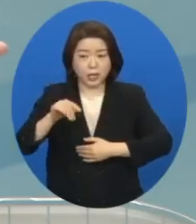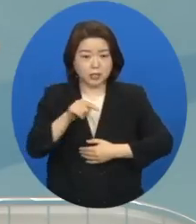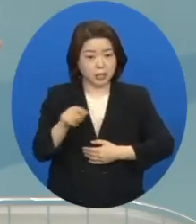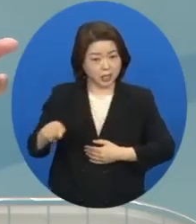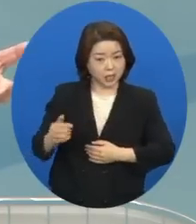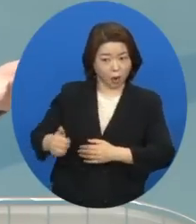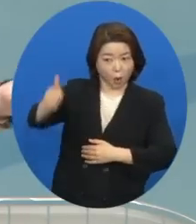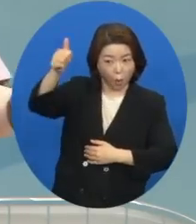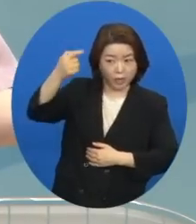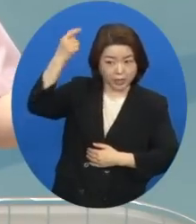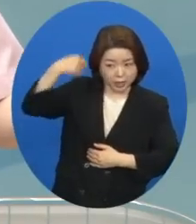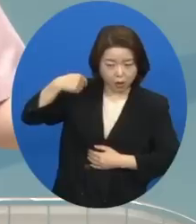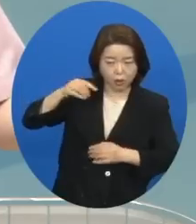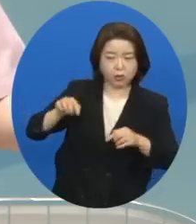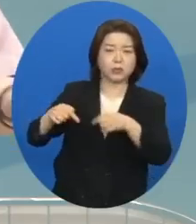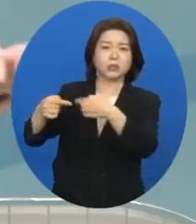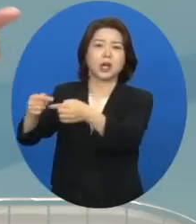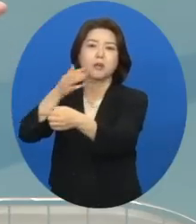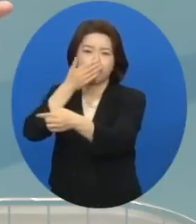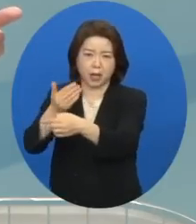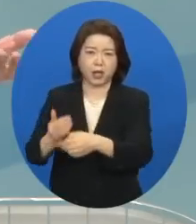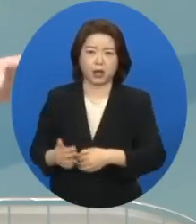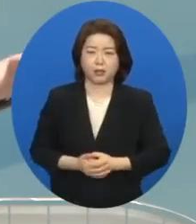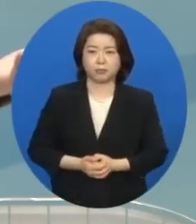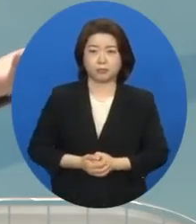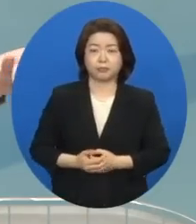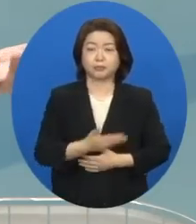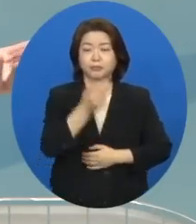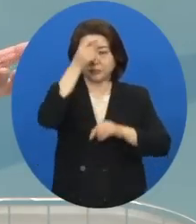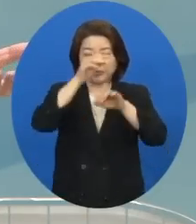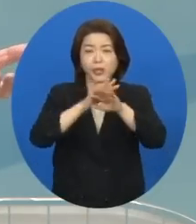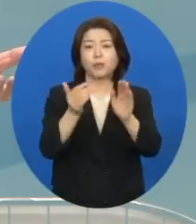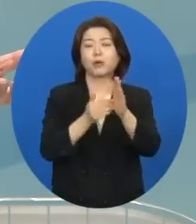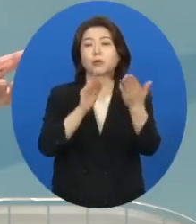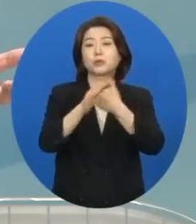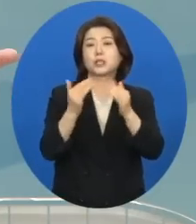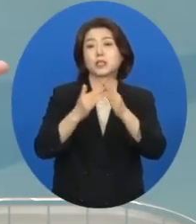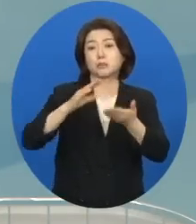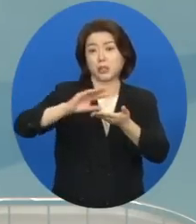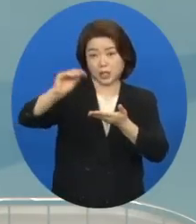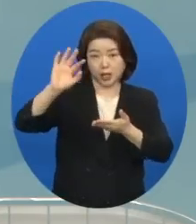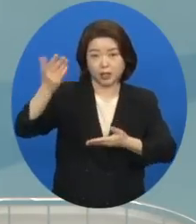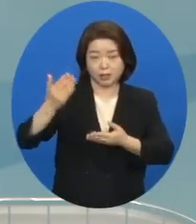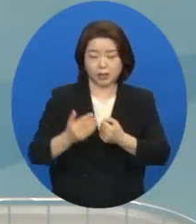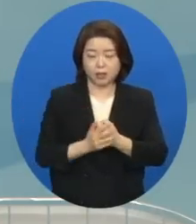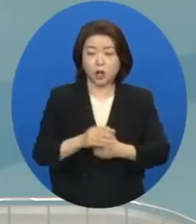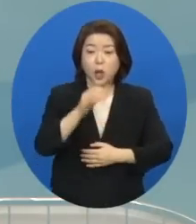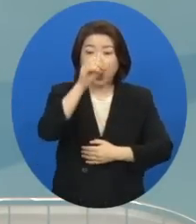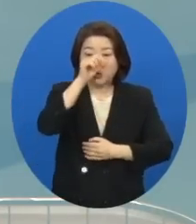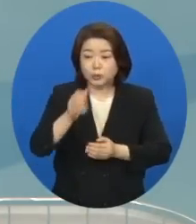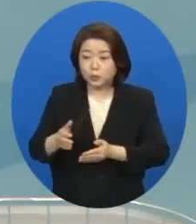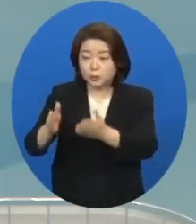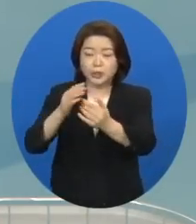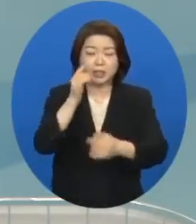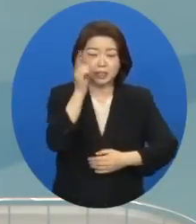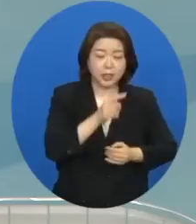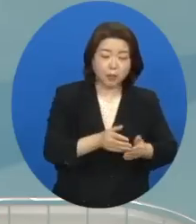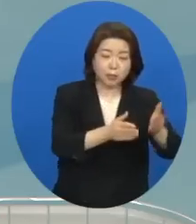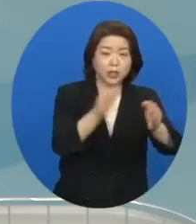여러분 예배 끝나고 이제 여러분 집에 가야 되는데 좋은 길, 나쁜 길